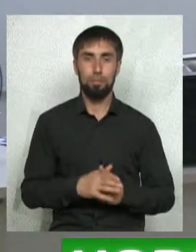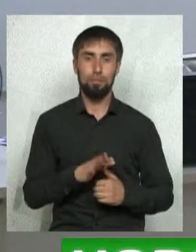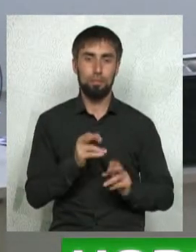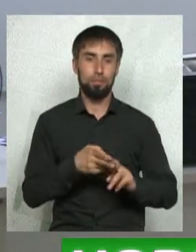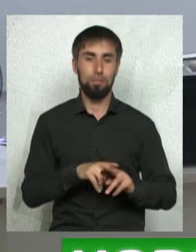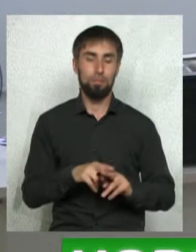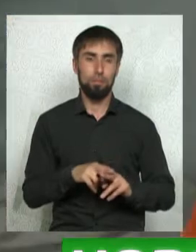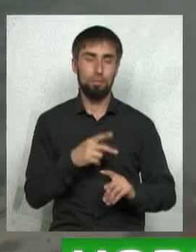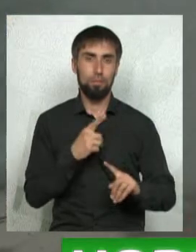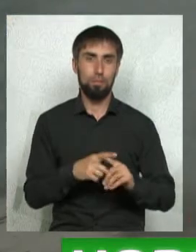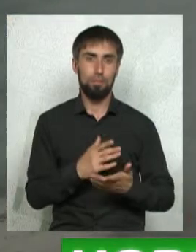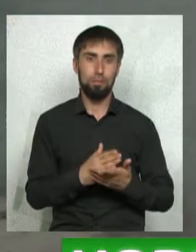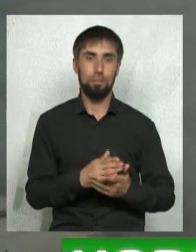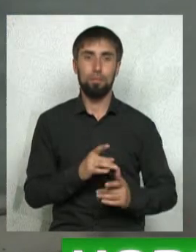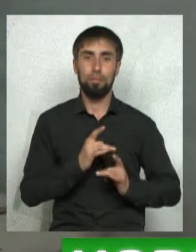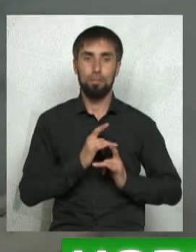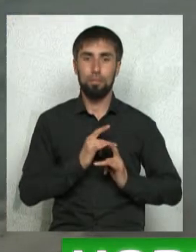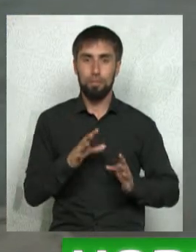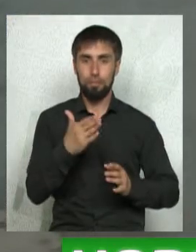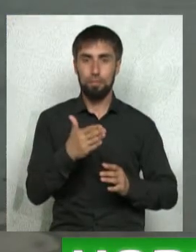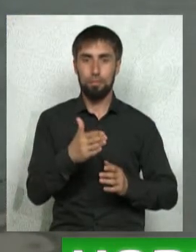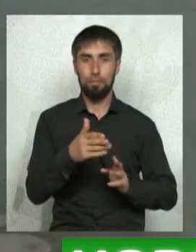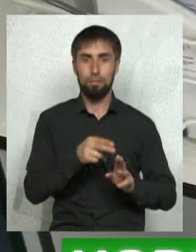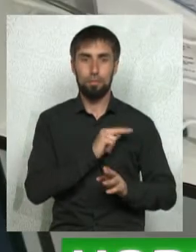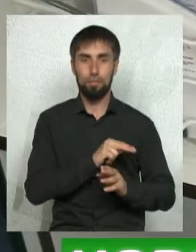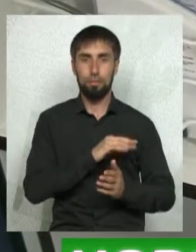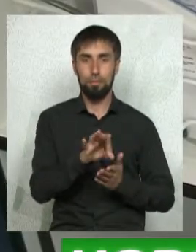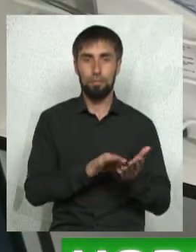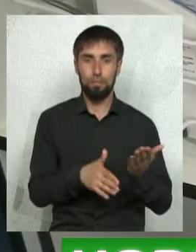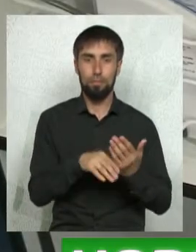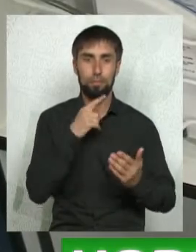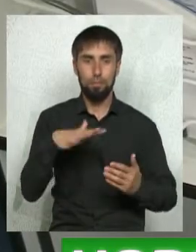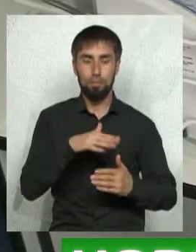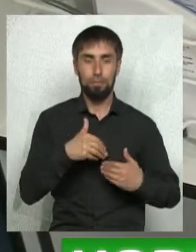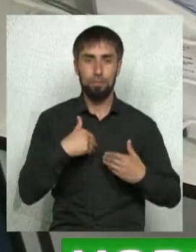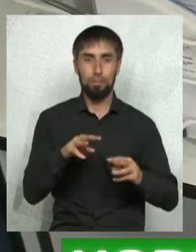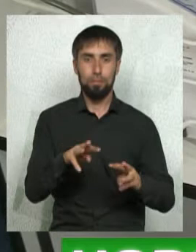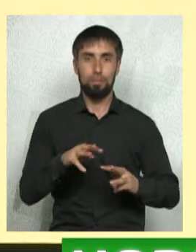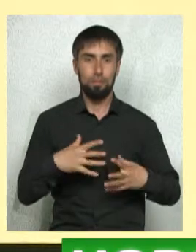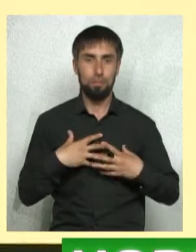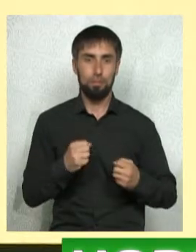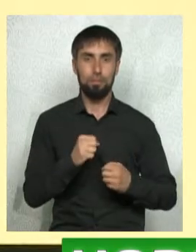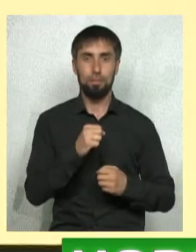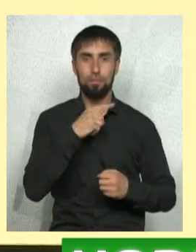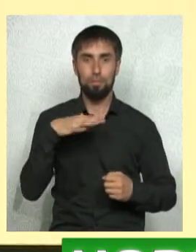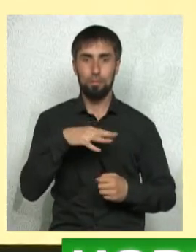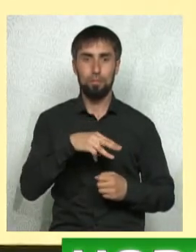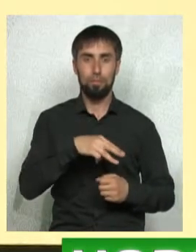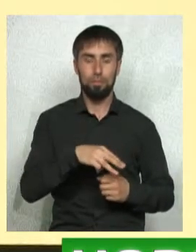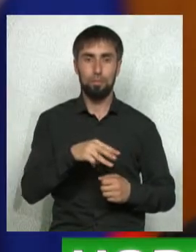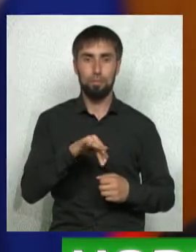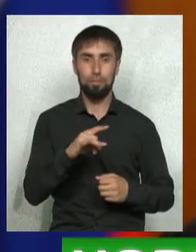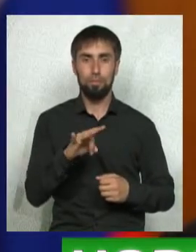вот плюс. С праздником работников скорой помощи по всей стране поздравляет и министр здравоохранения России Михаил